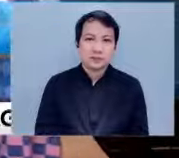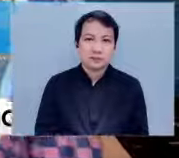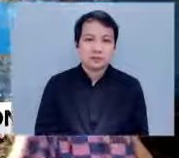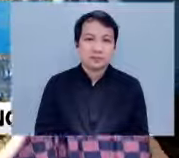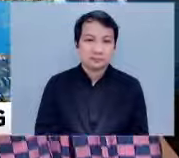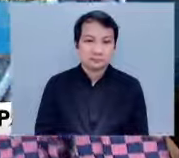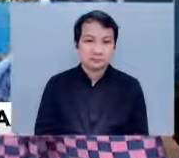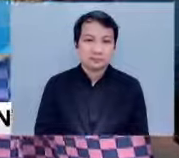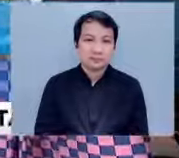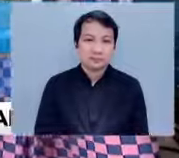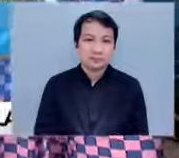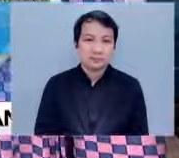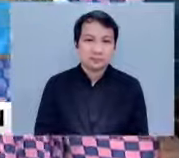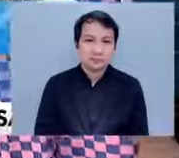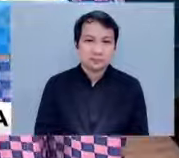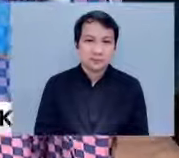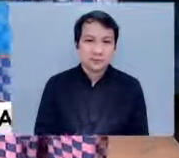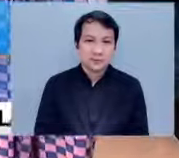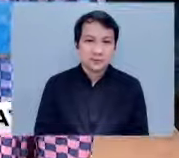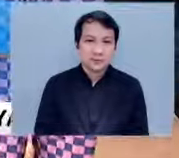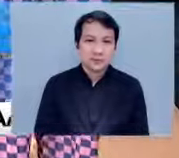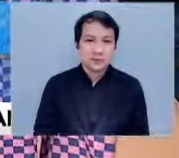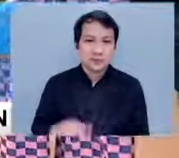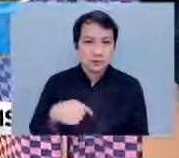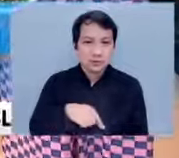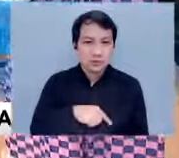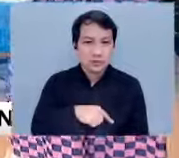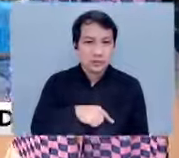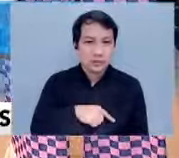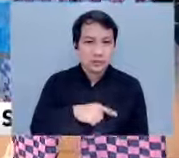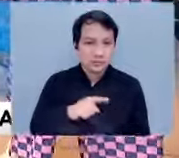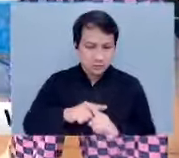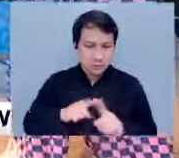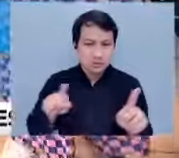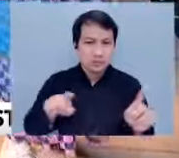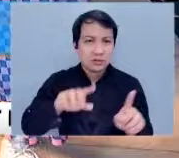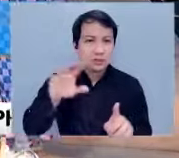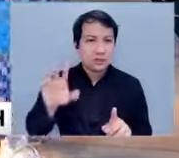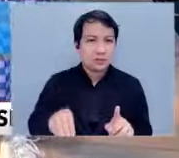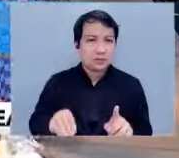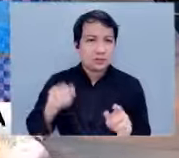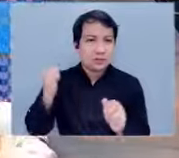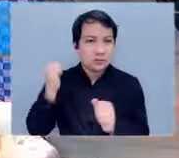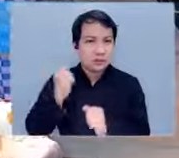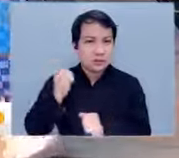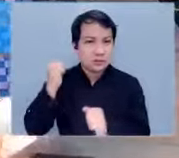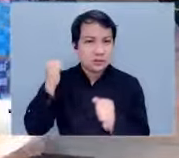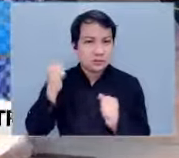Oh,